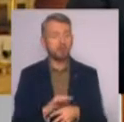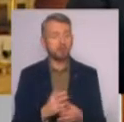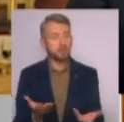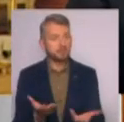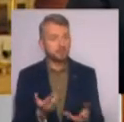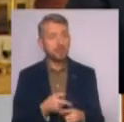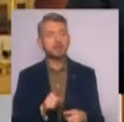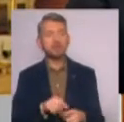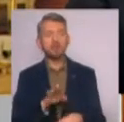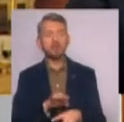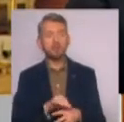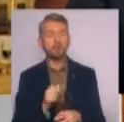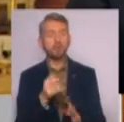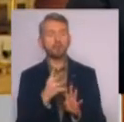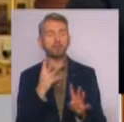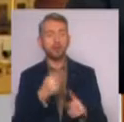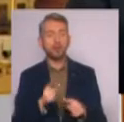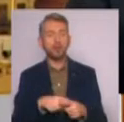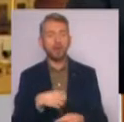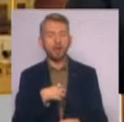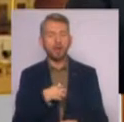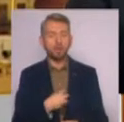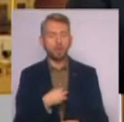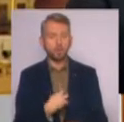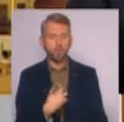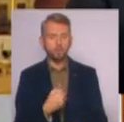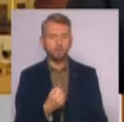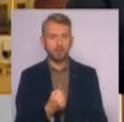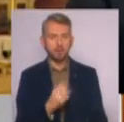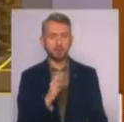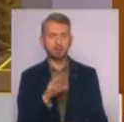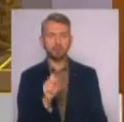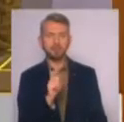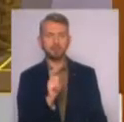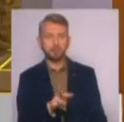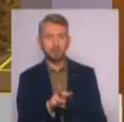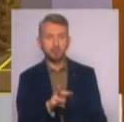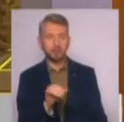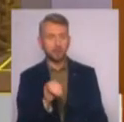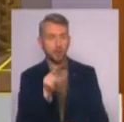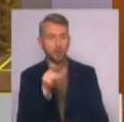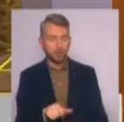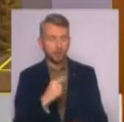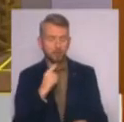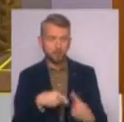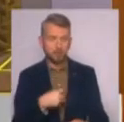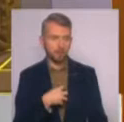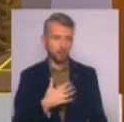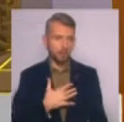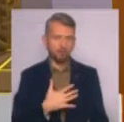проявляються це захворювання, в першу чергу, це бронхоспазм. Бронхоспазм, і людина постійно